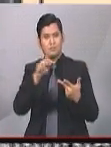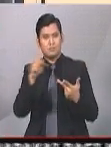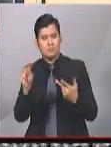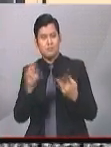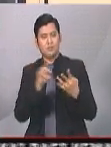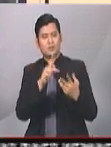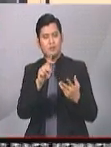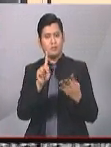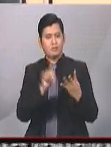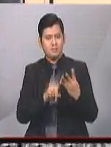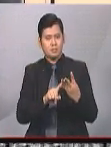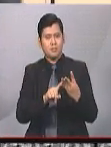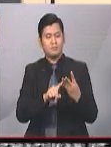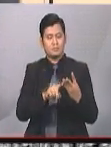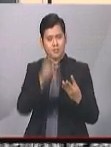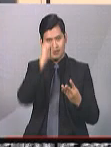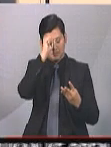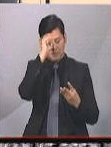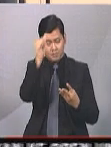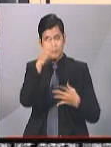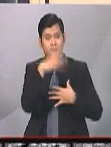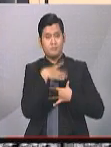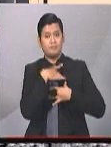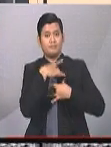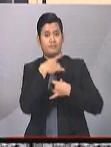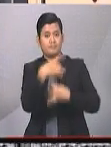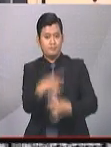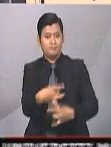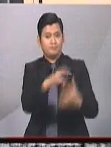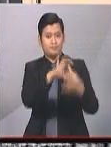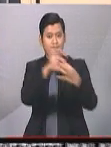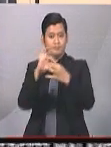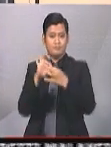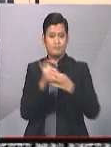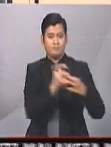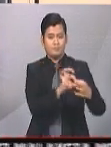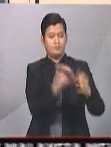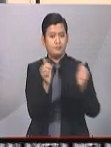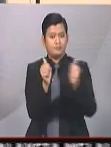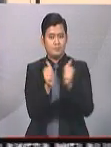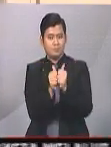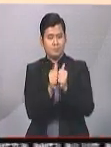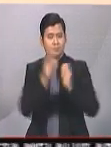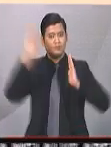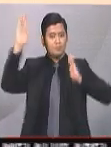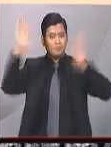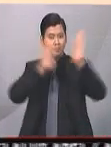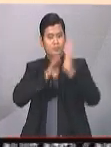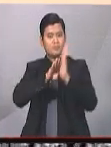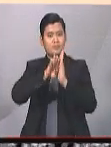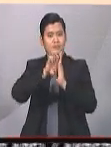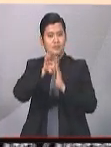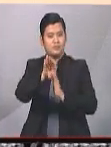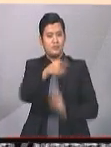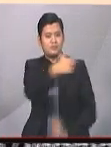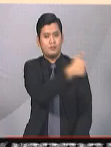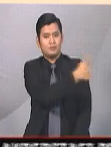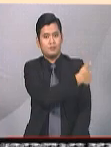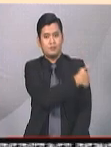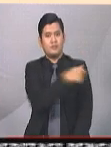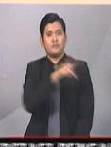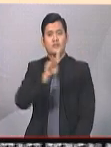Herzegovina adalah antara negara berminat bekerjasama dengan Malaysia bagi pembangunan vaksin COVID-19.